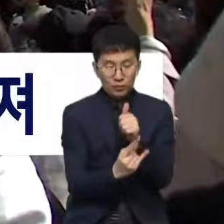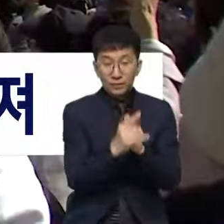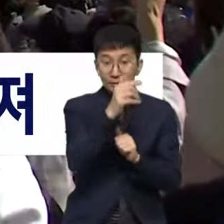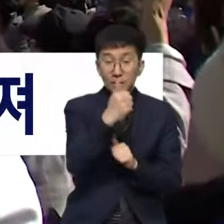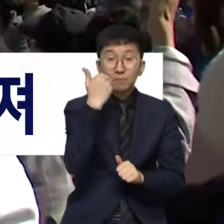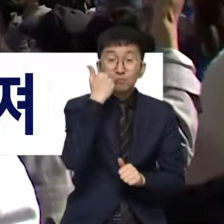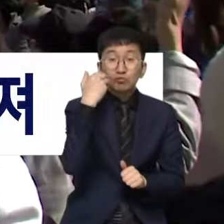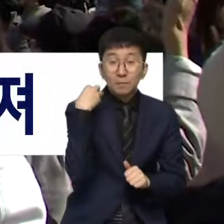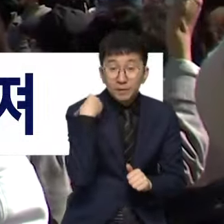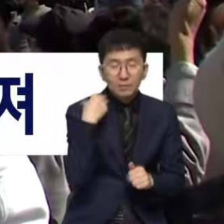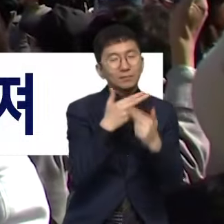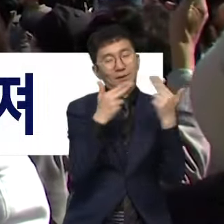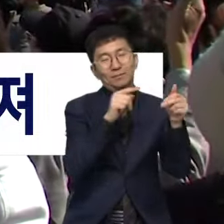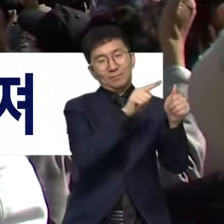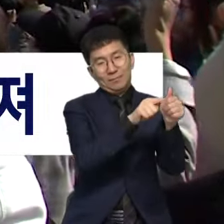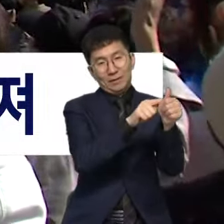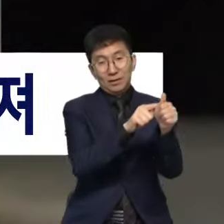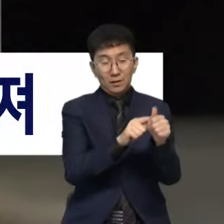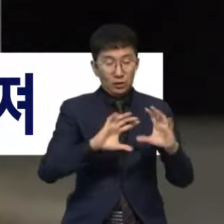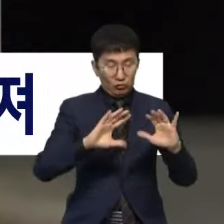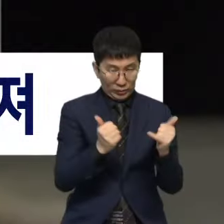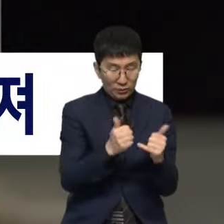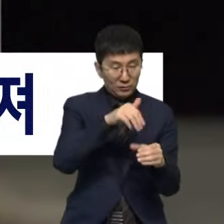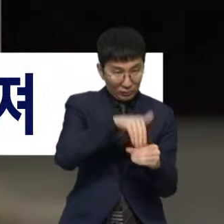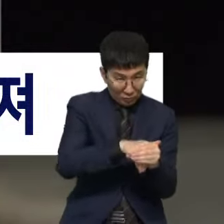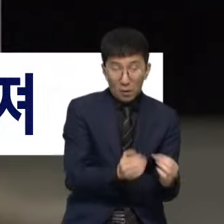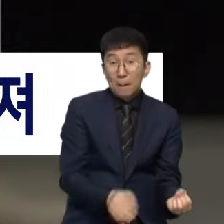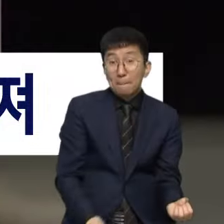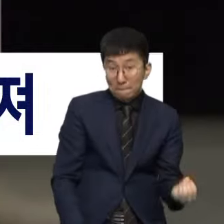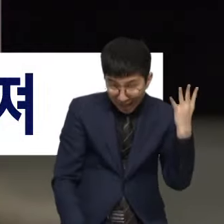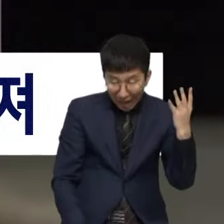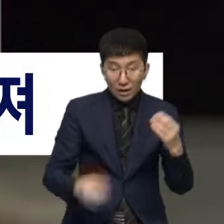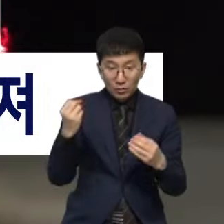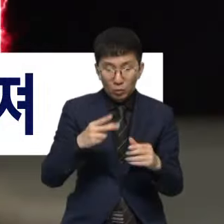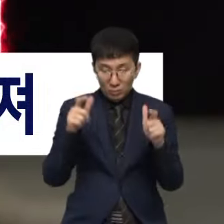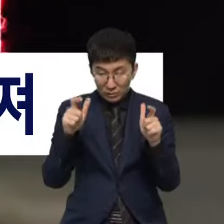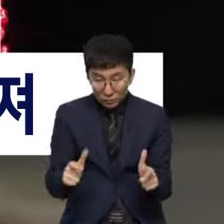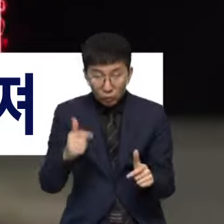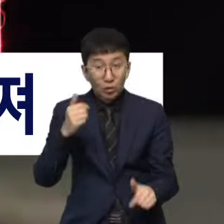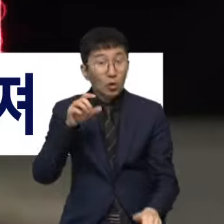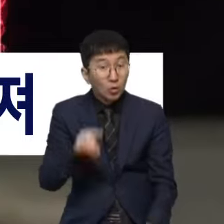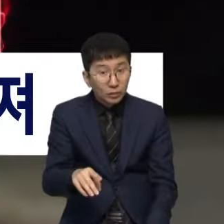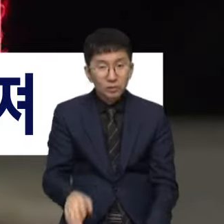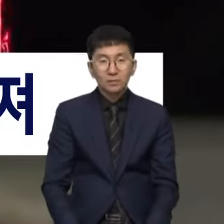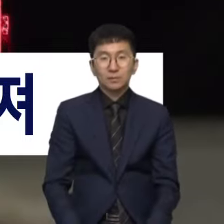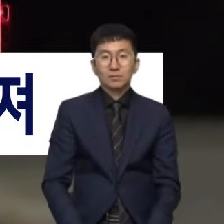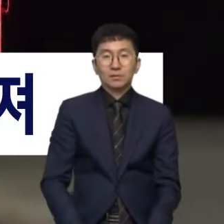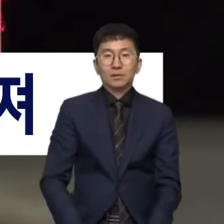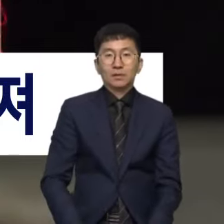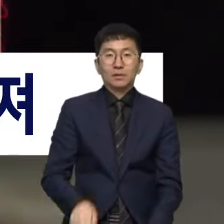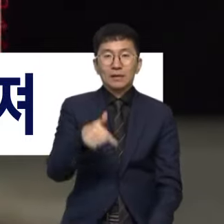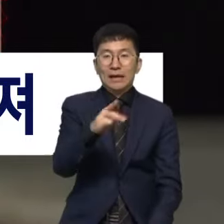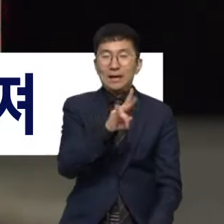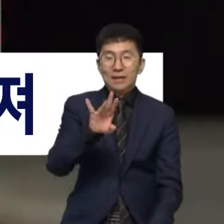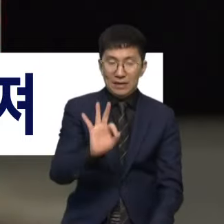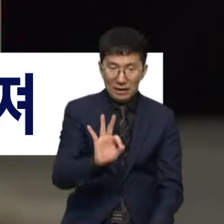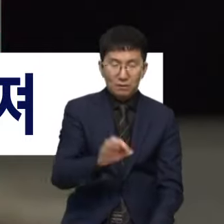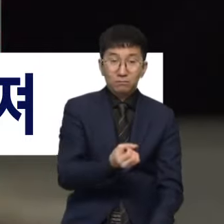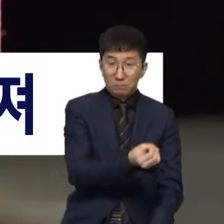대표는 총선 승리를 이끌면서 지역구에선 여권 잠룡인 원희룡 후보에게 완승을 거두며 대권 주자로서의 입지를